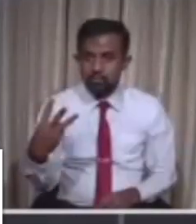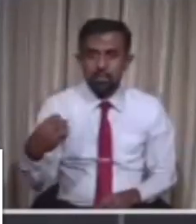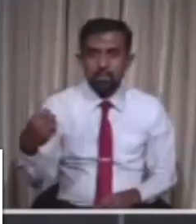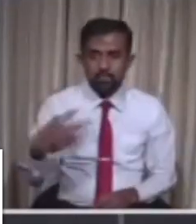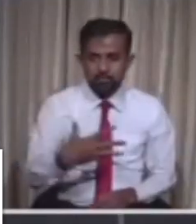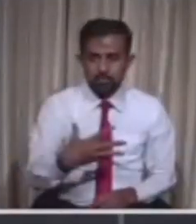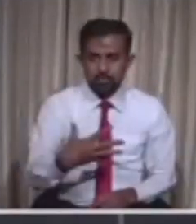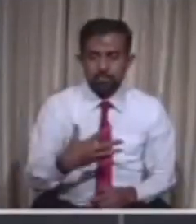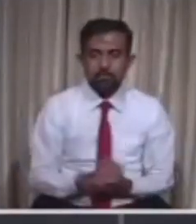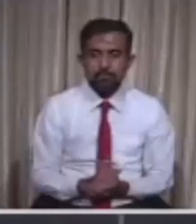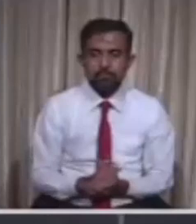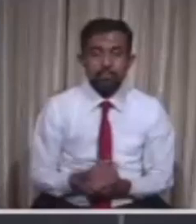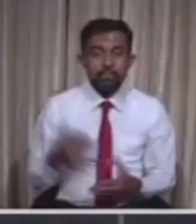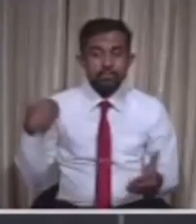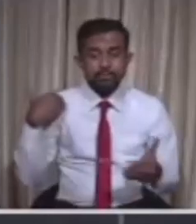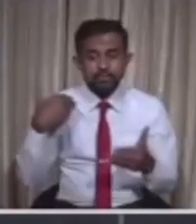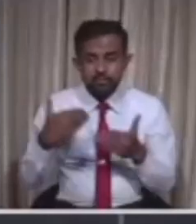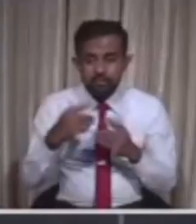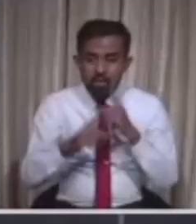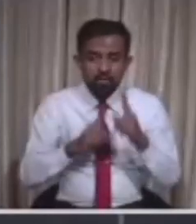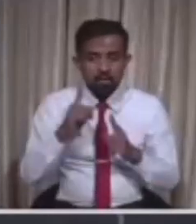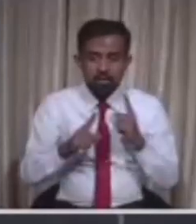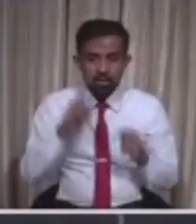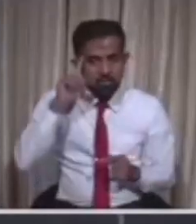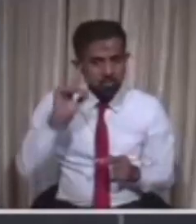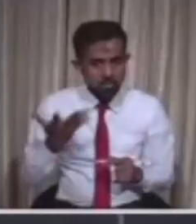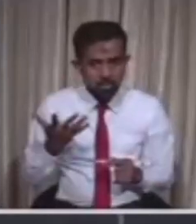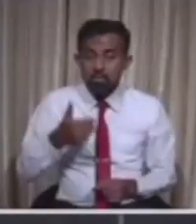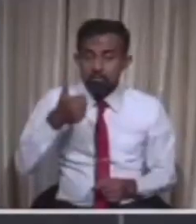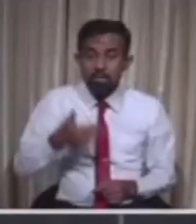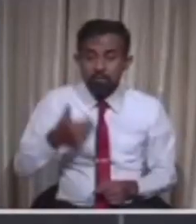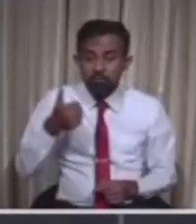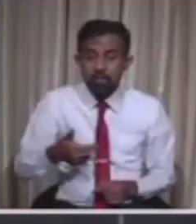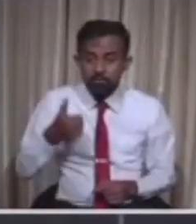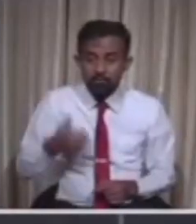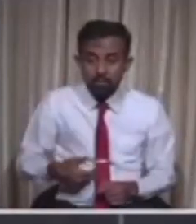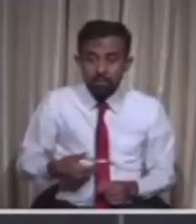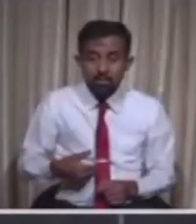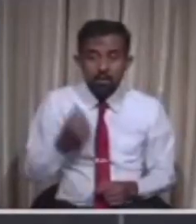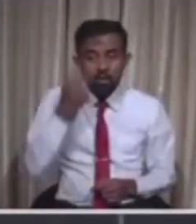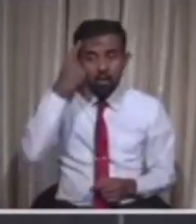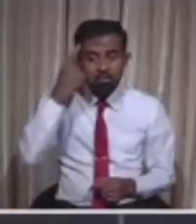dawase dirga katakan balapertin nen namut wadagat adahas kihipayak mang me sabahave